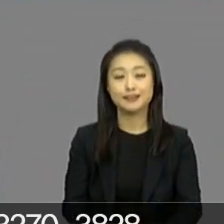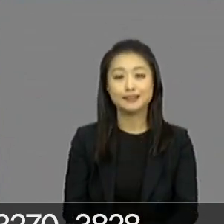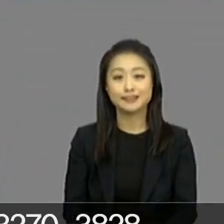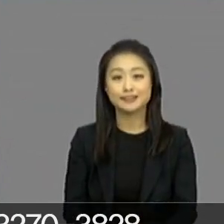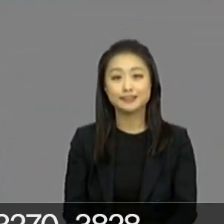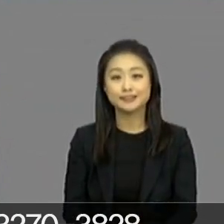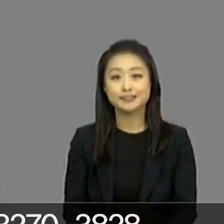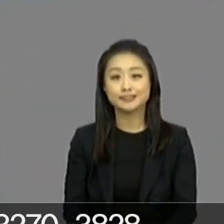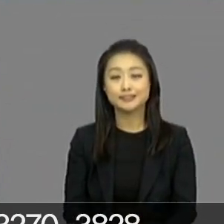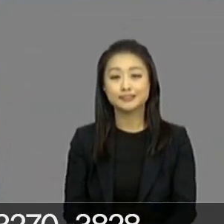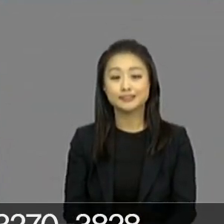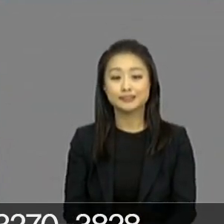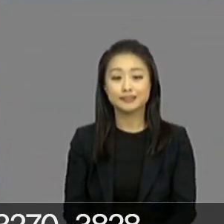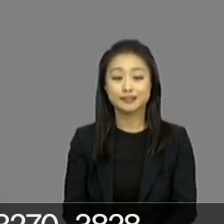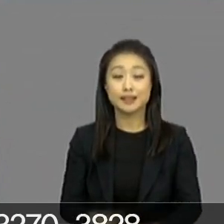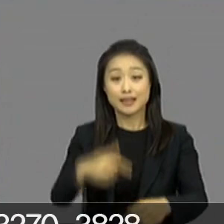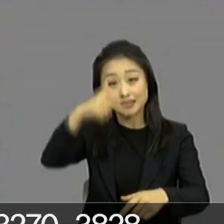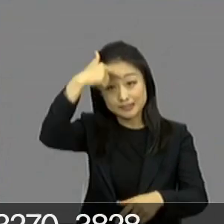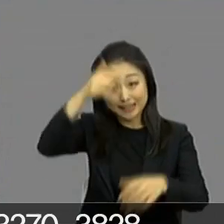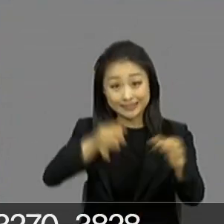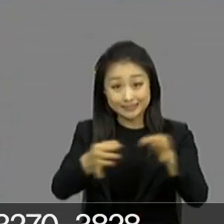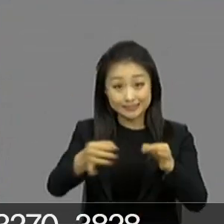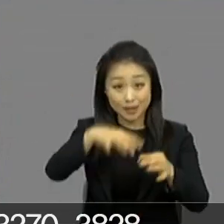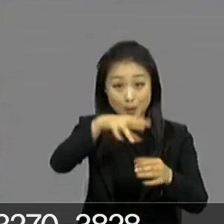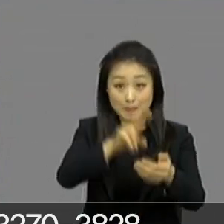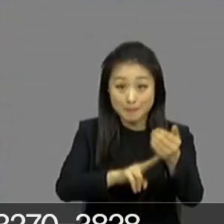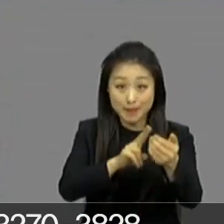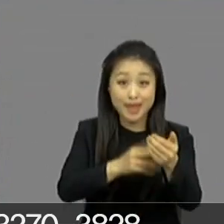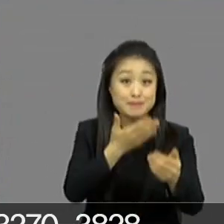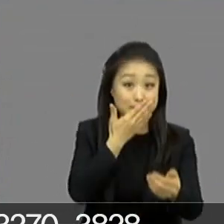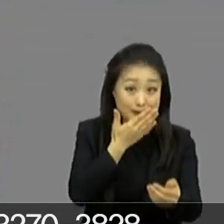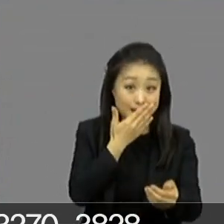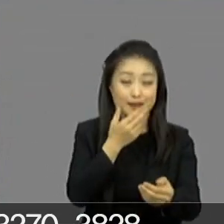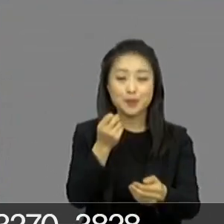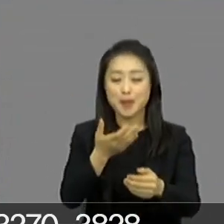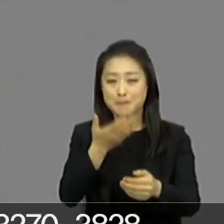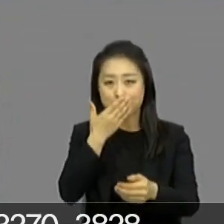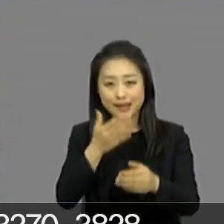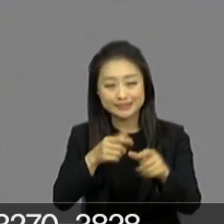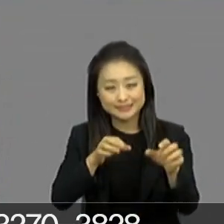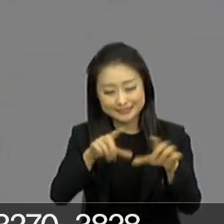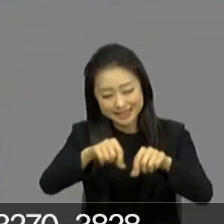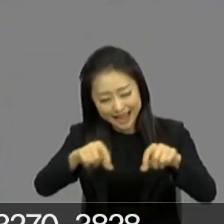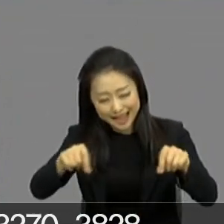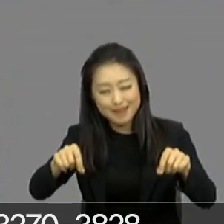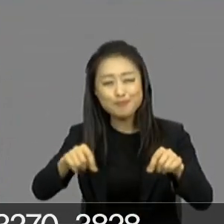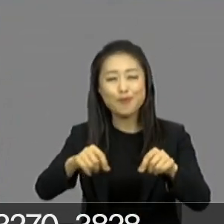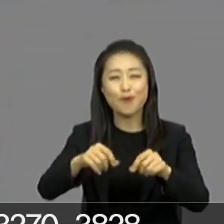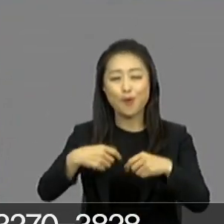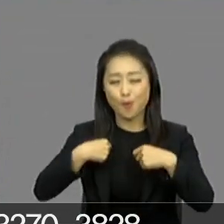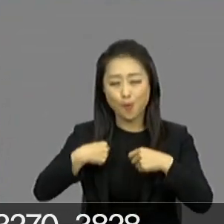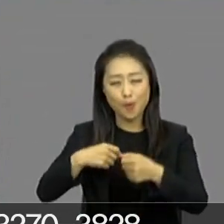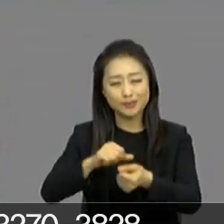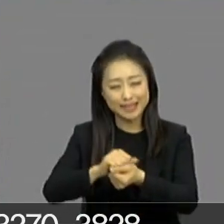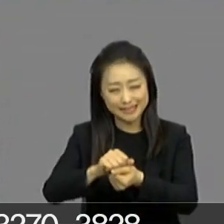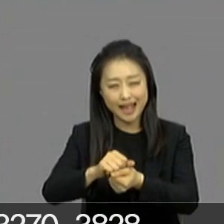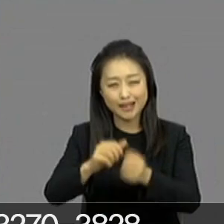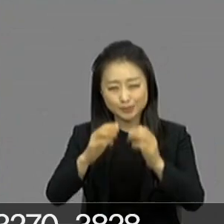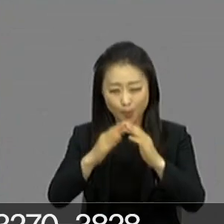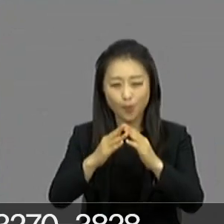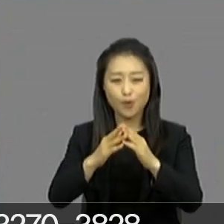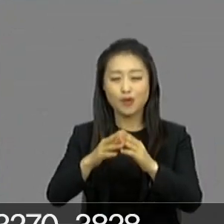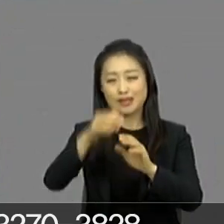공약은 전통 시장에서 판매하는 음식 식당 또 반찬가게 꽃가게 세탁소 뭐 신발